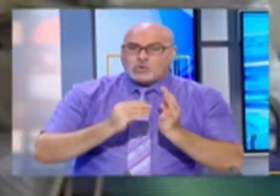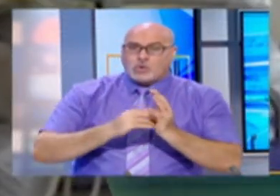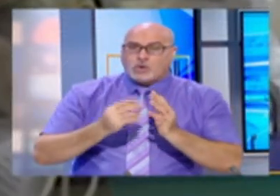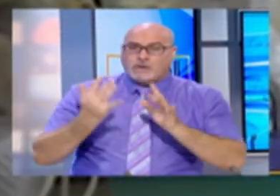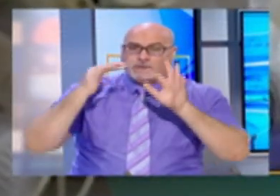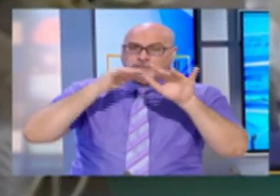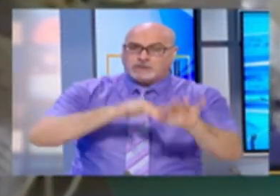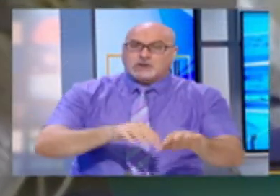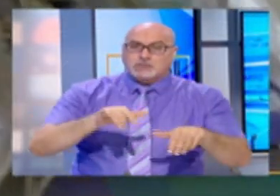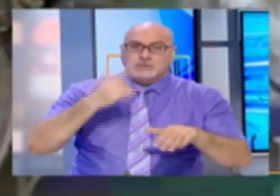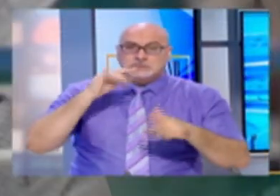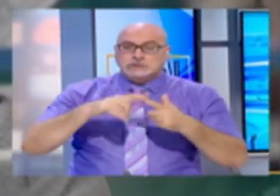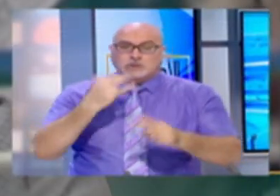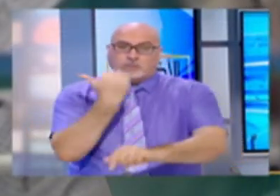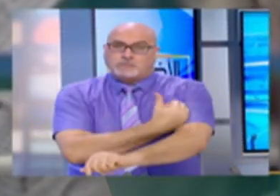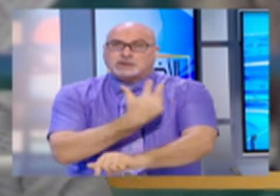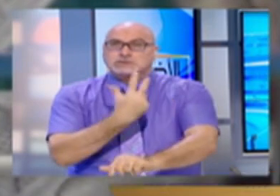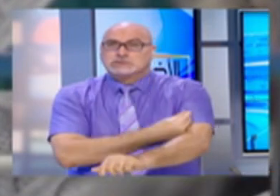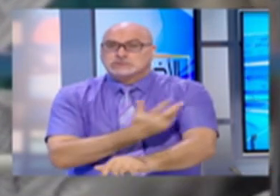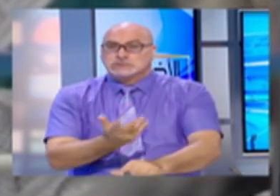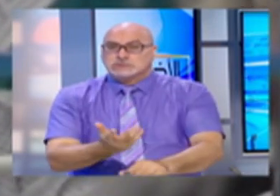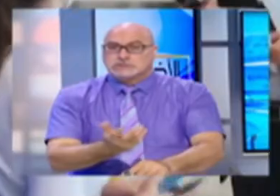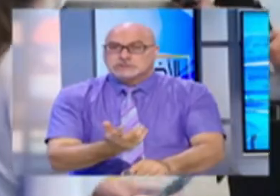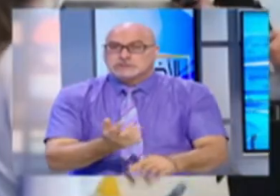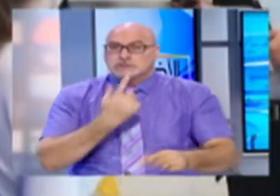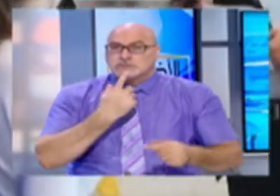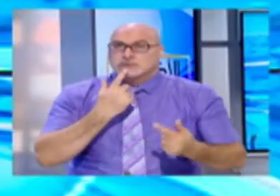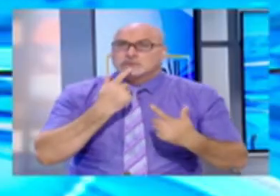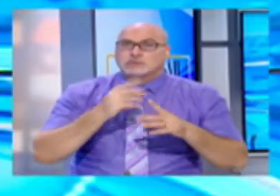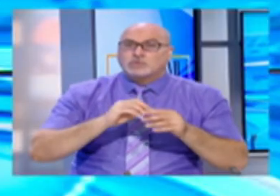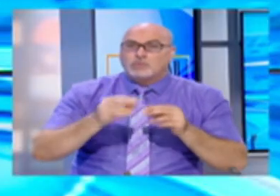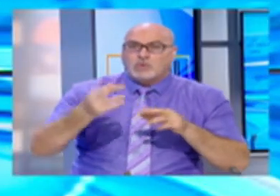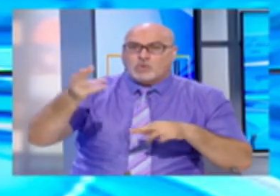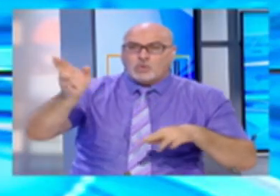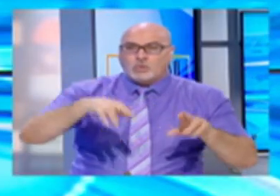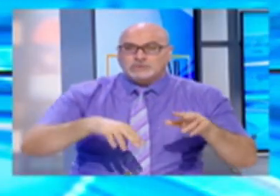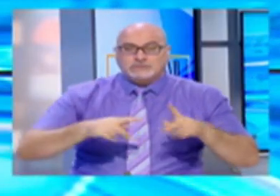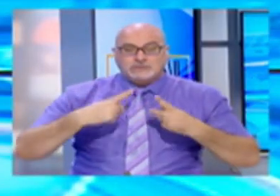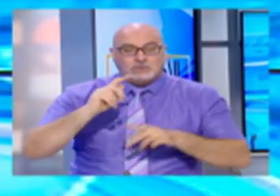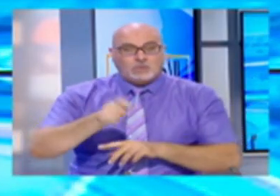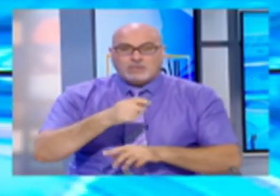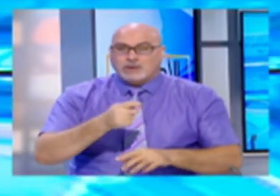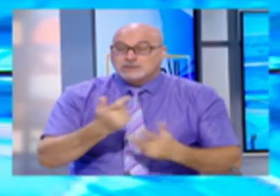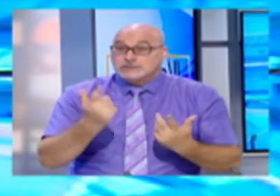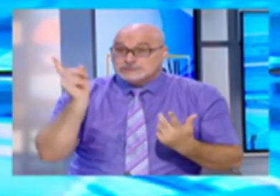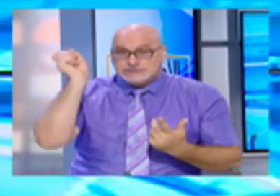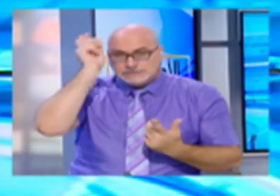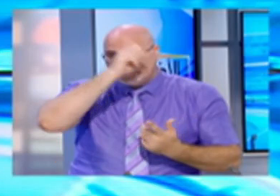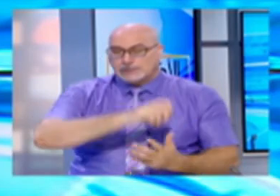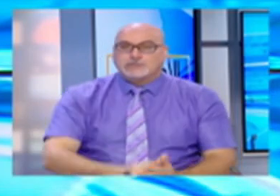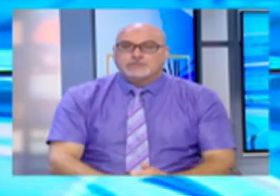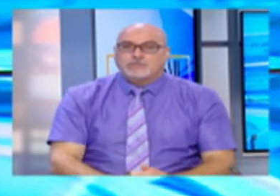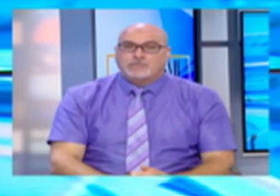جديدة رغم حملات التطعيم، ويبعد احتمال العودة إلى الحياة الطبيعية. إلى ذلك، تم